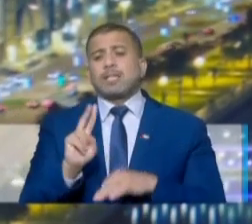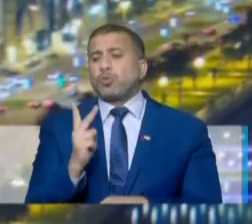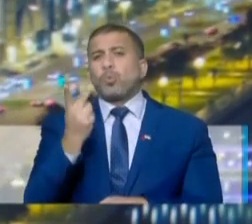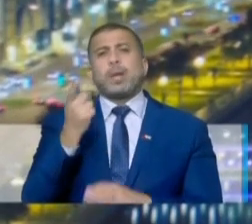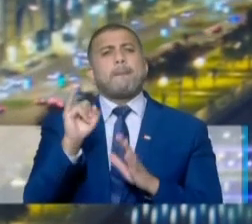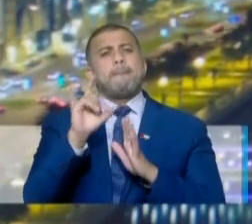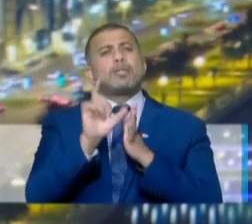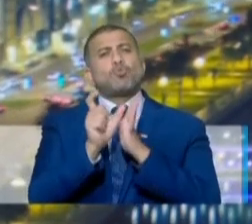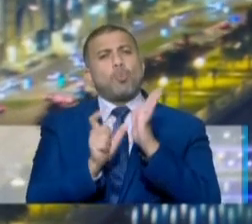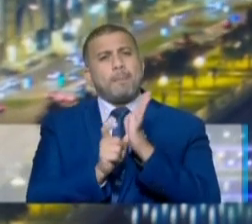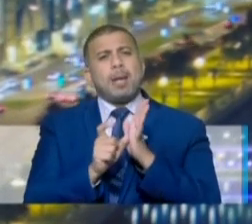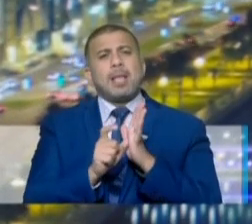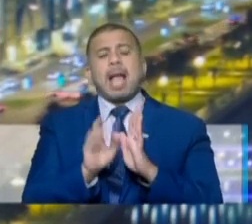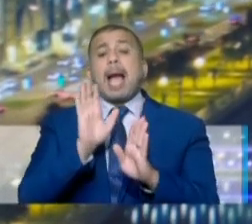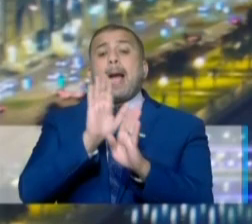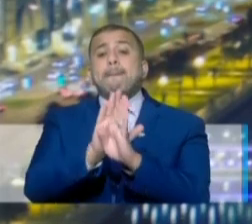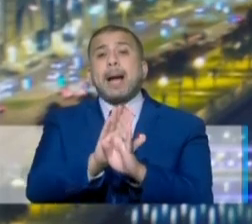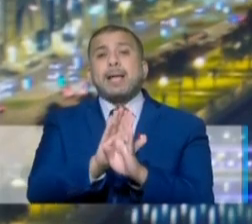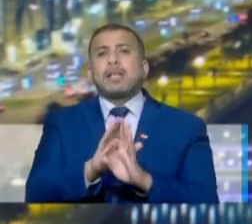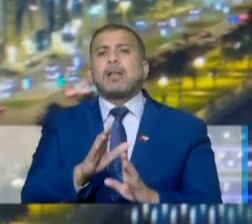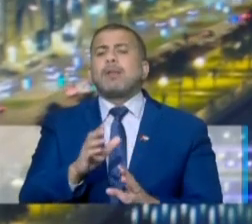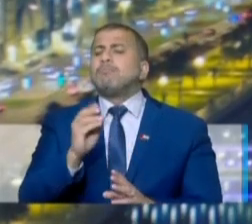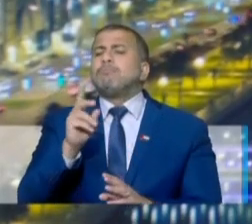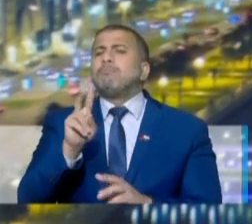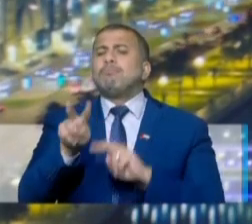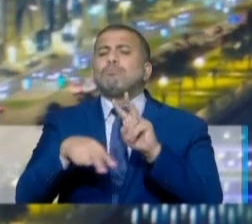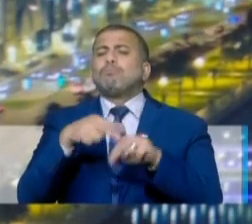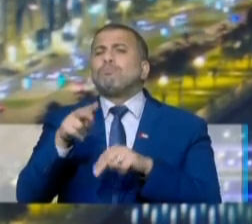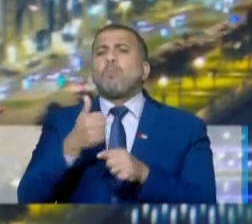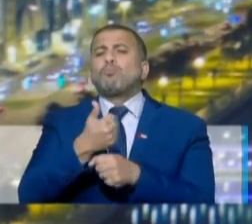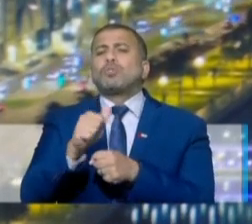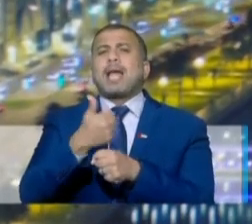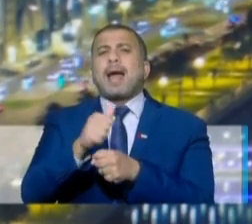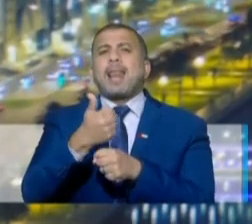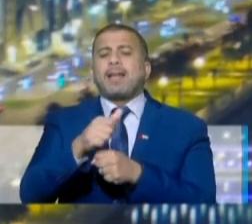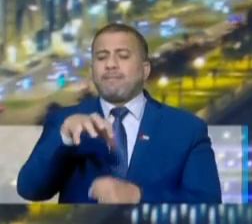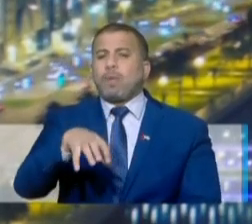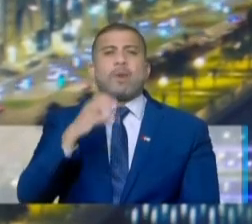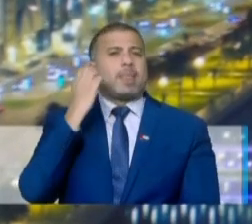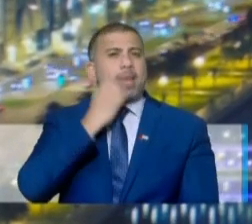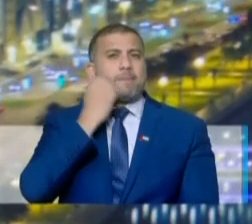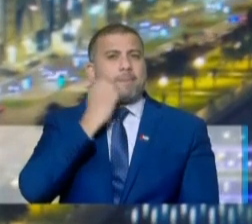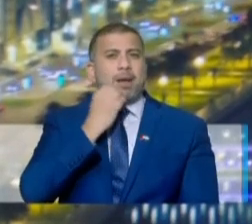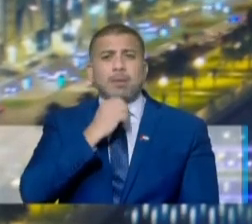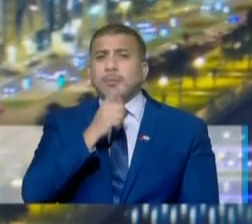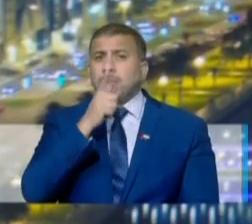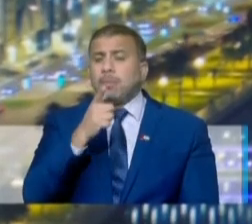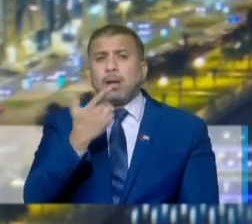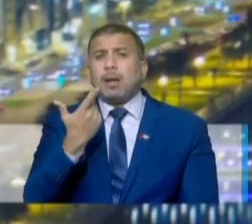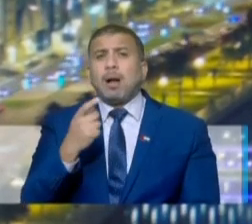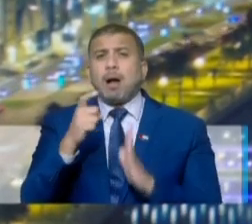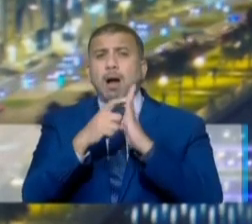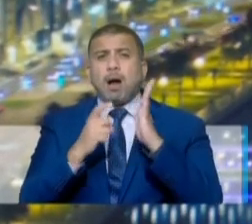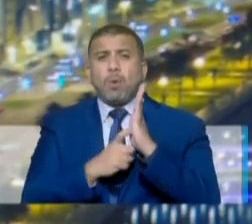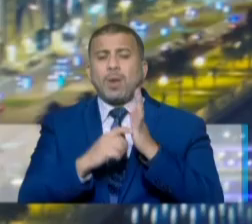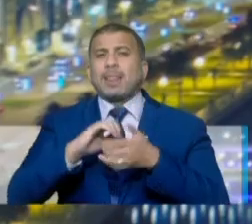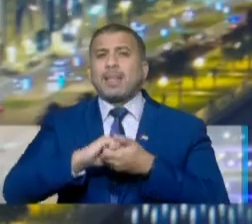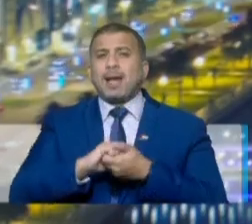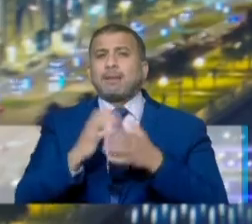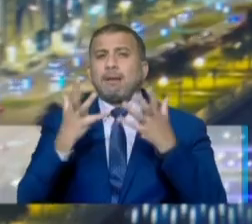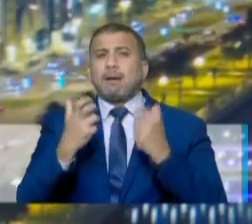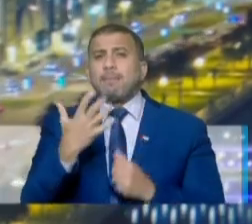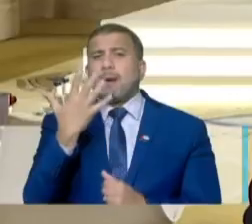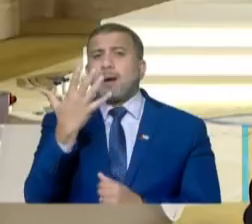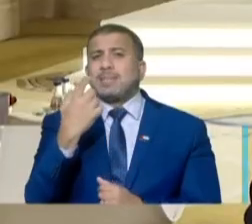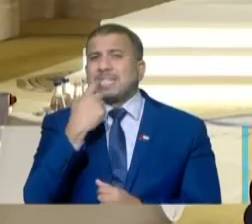وسياسات تطوير منظومه حمايه المستهلك في دوله الامارات والتي تشمل المرسومه بقانون اتحادي